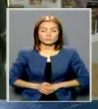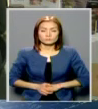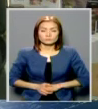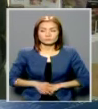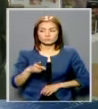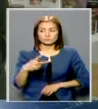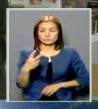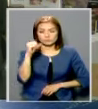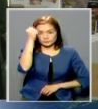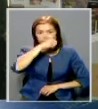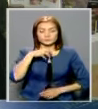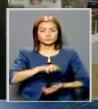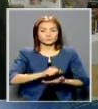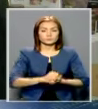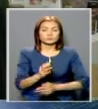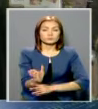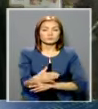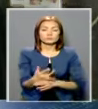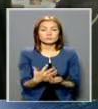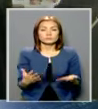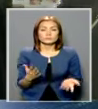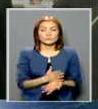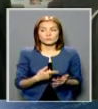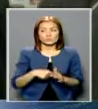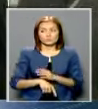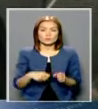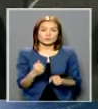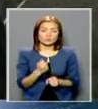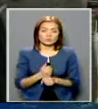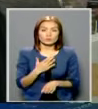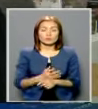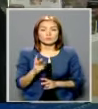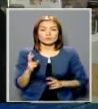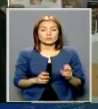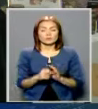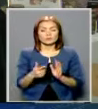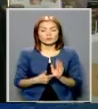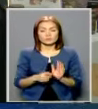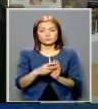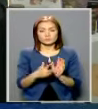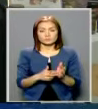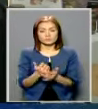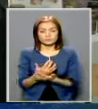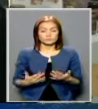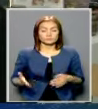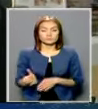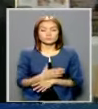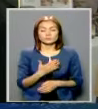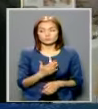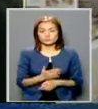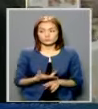С 2002 года занимаемся ловлей рыбы, ее глубокой переработкой. Производим 17-18 видов различной